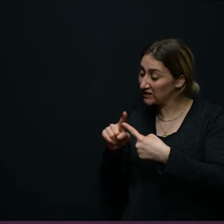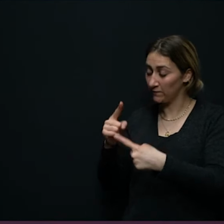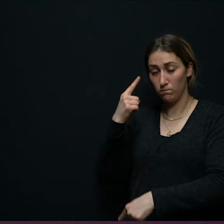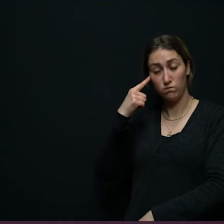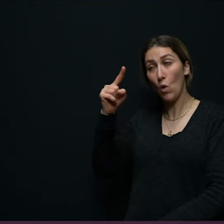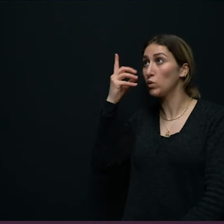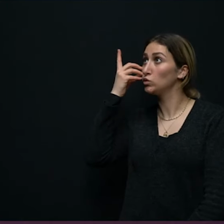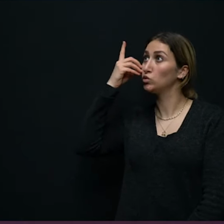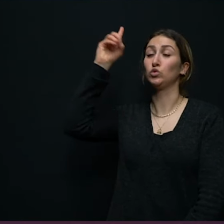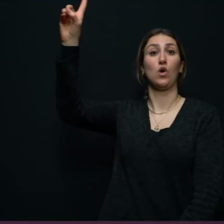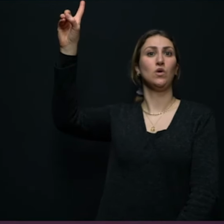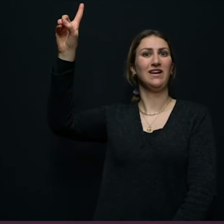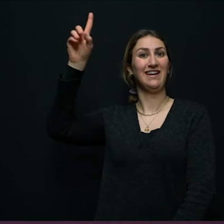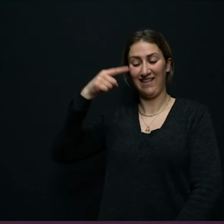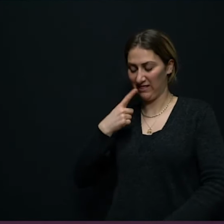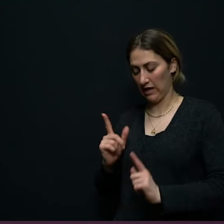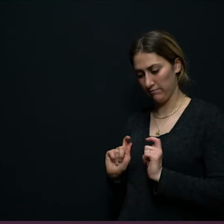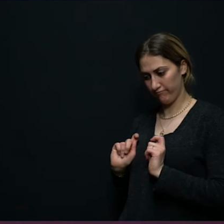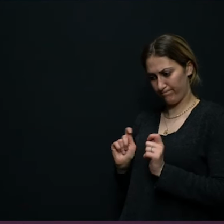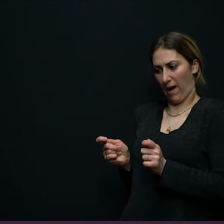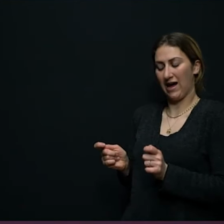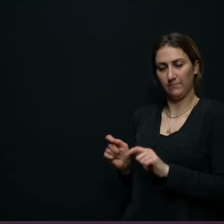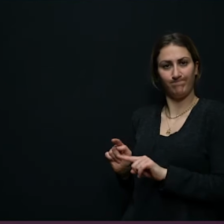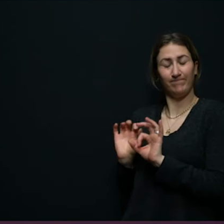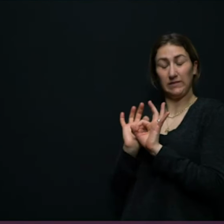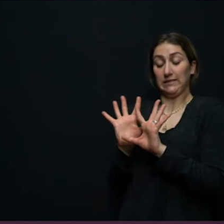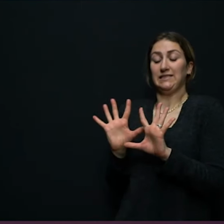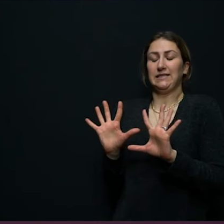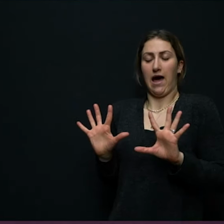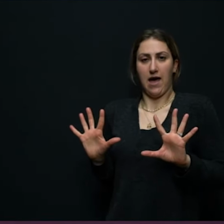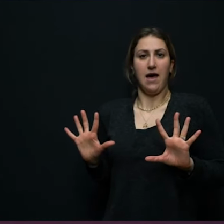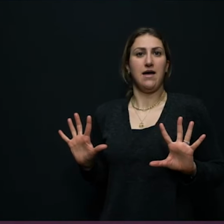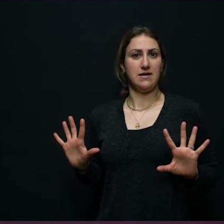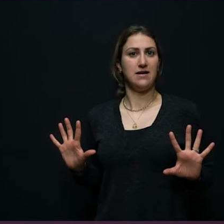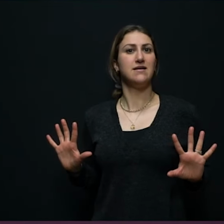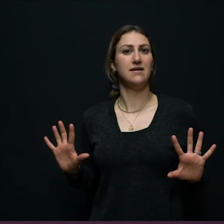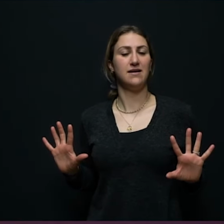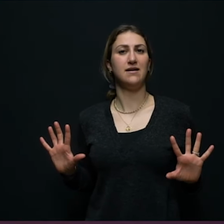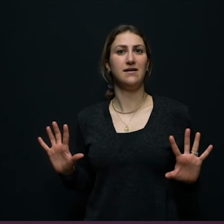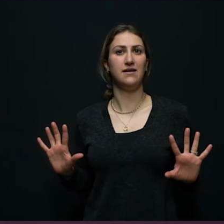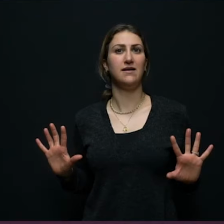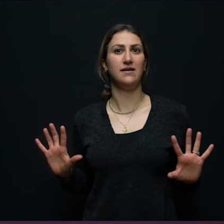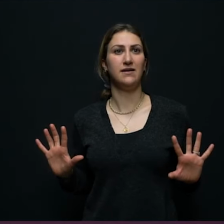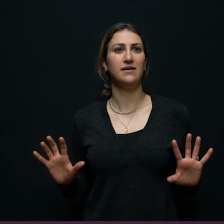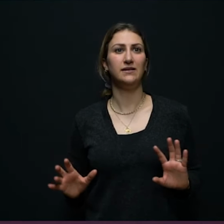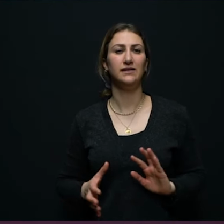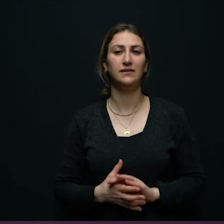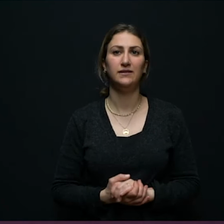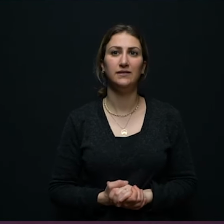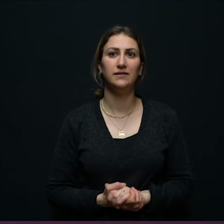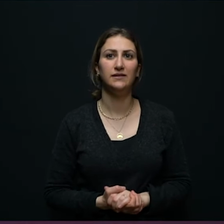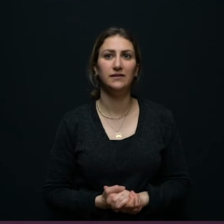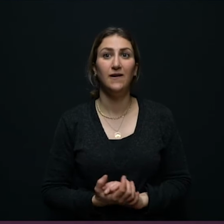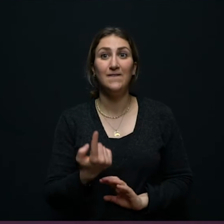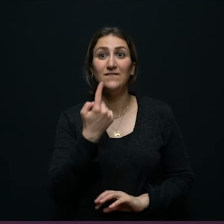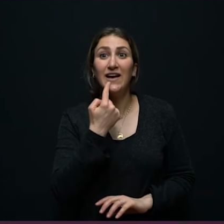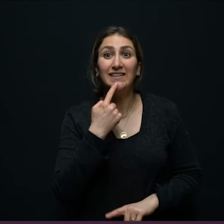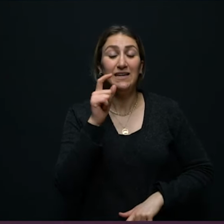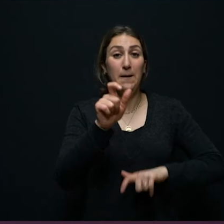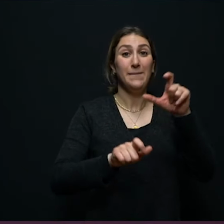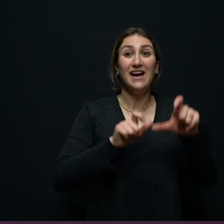st ces choses étaient simples ces lieux étaient sains c'est pas des gens qui étaient meilleurs que